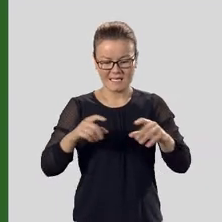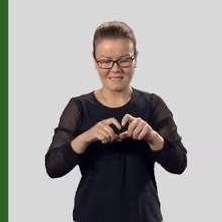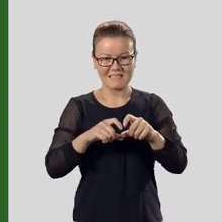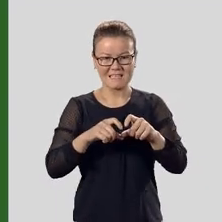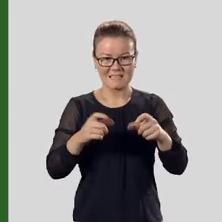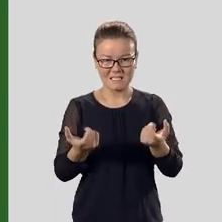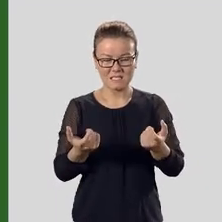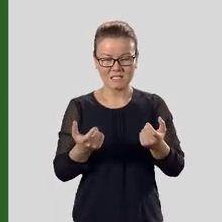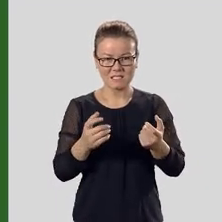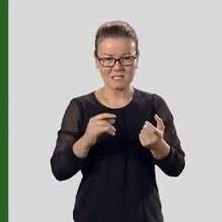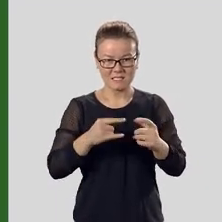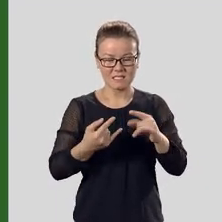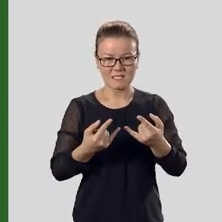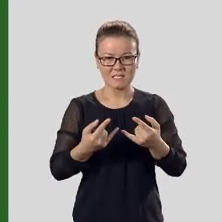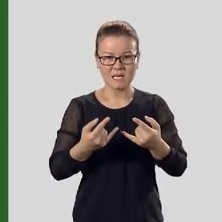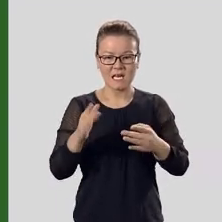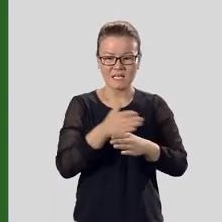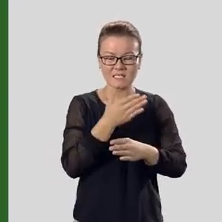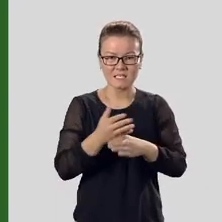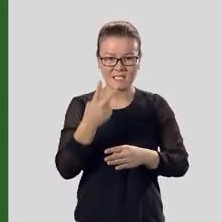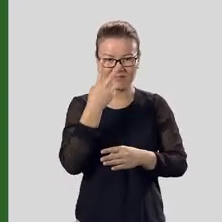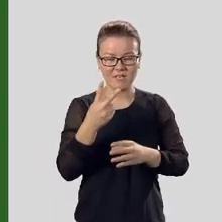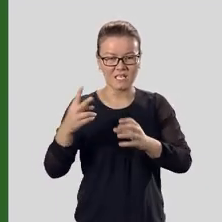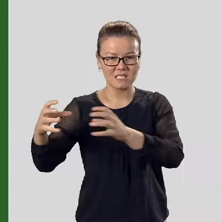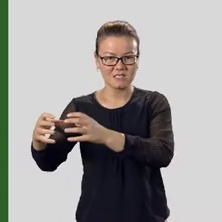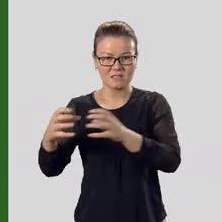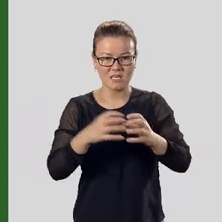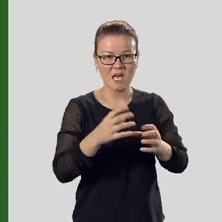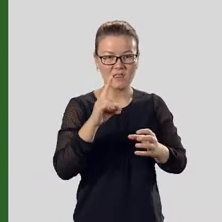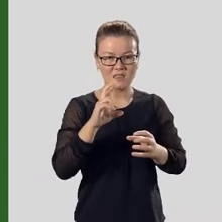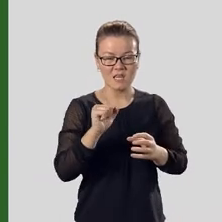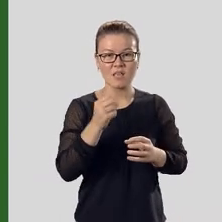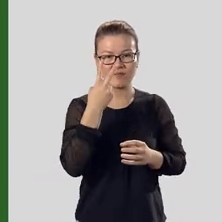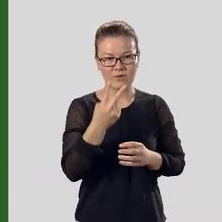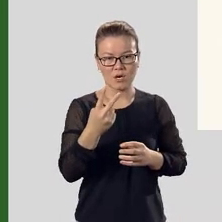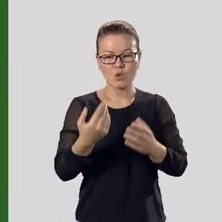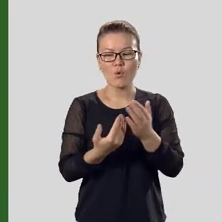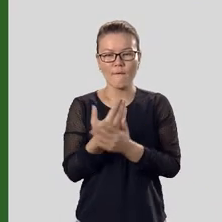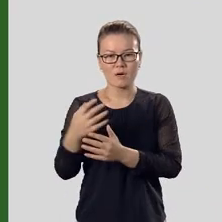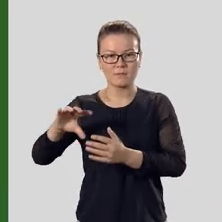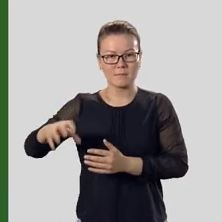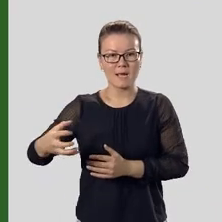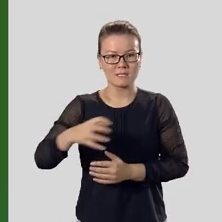Евразию на две части, на два новых материка.